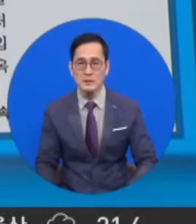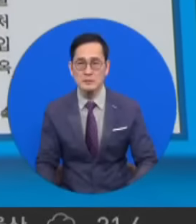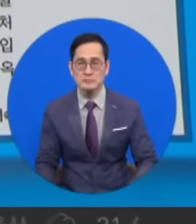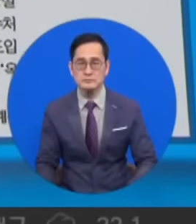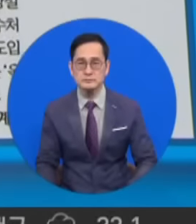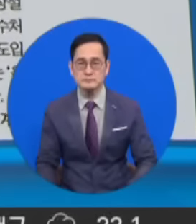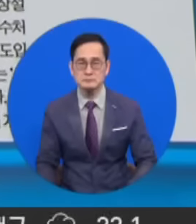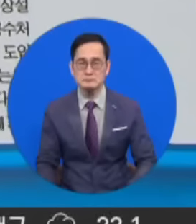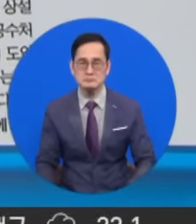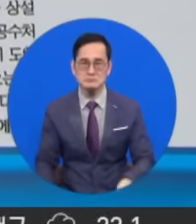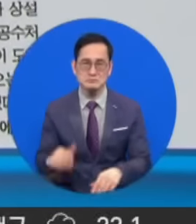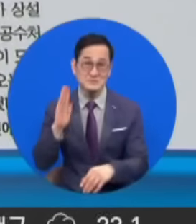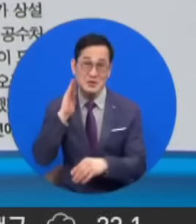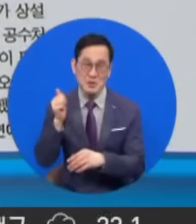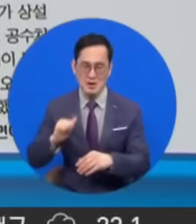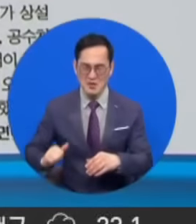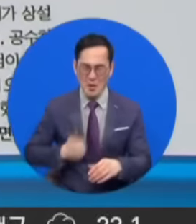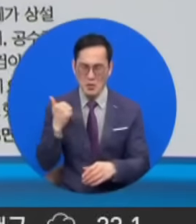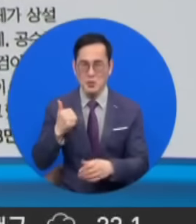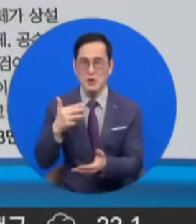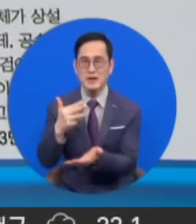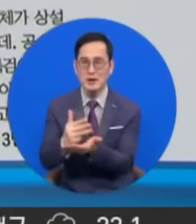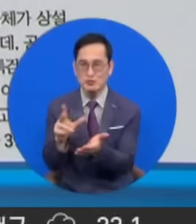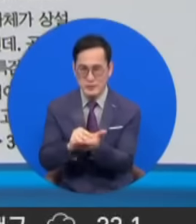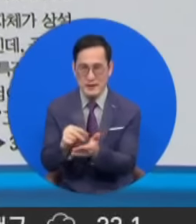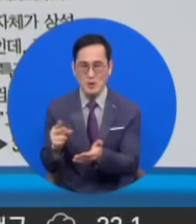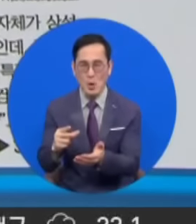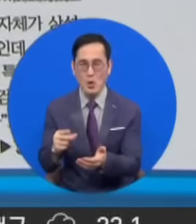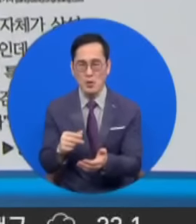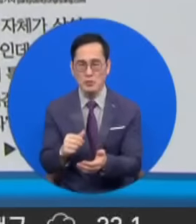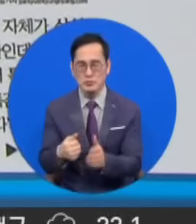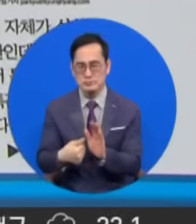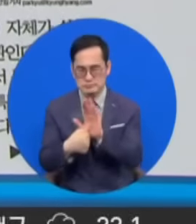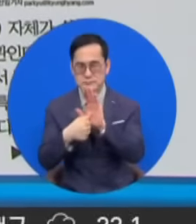경로, 이태원, 명품백 다 실체 없다는 용산. 특히나